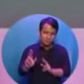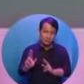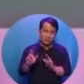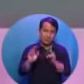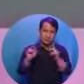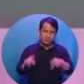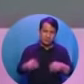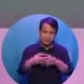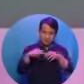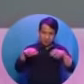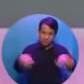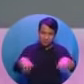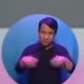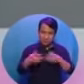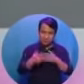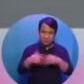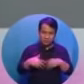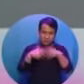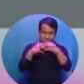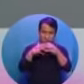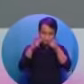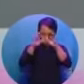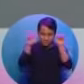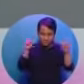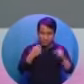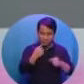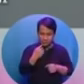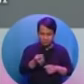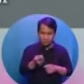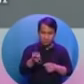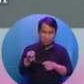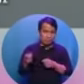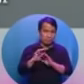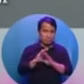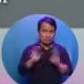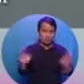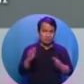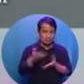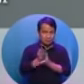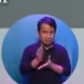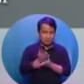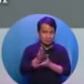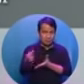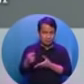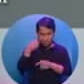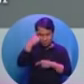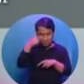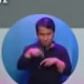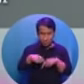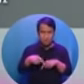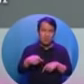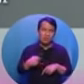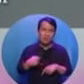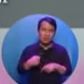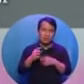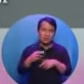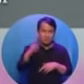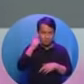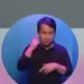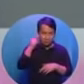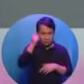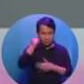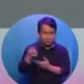kapwa nyo. Lalo na sa building president, kinausap na kayo. Anong sabi nyo? Wala kaming karapatan dahil umuupa lang kami. Kaya si Rafi